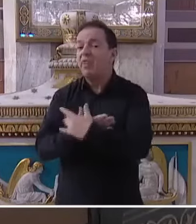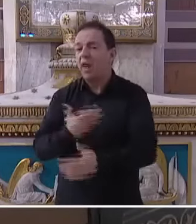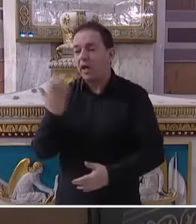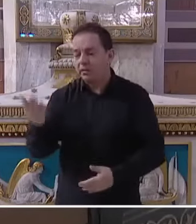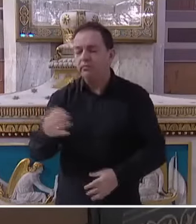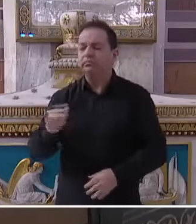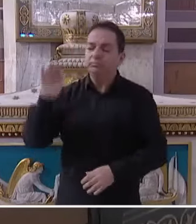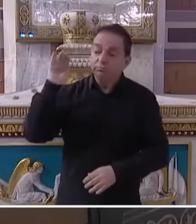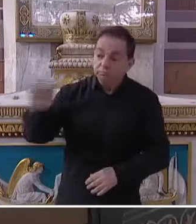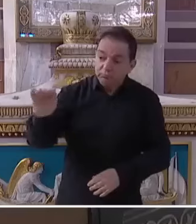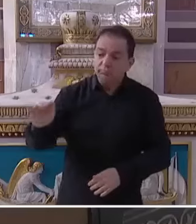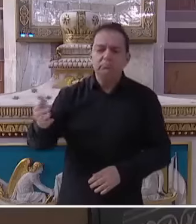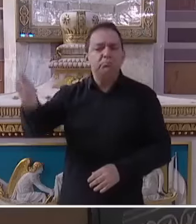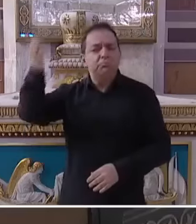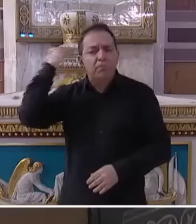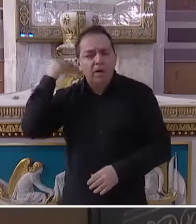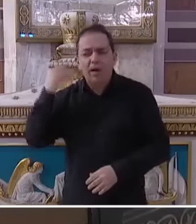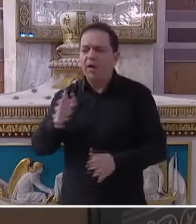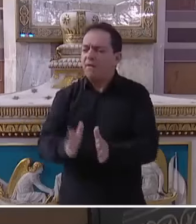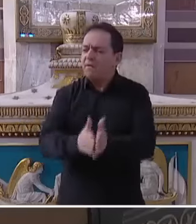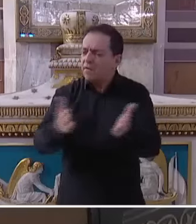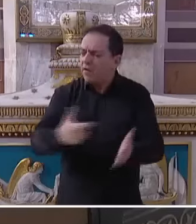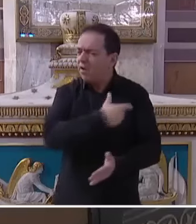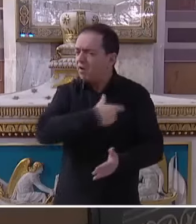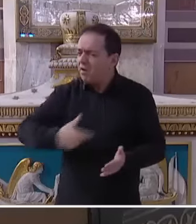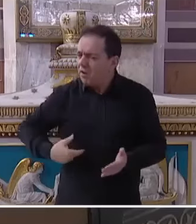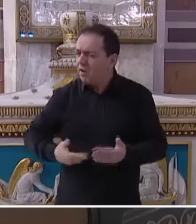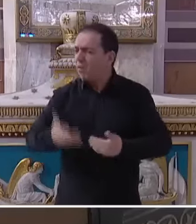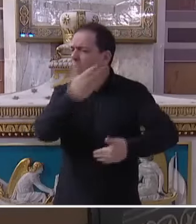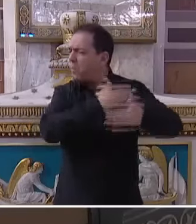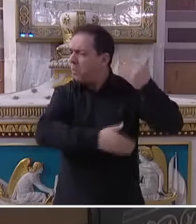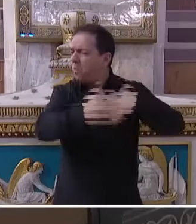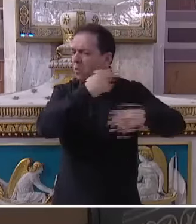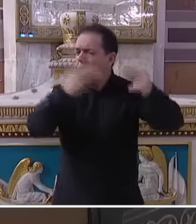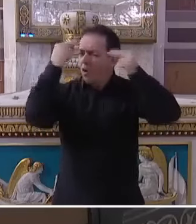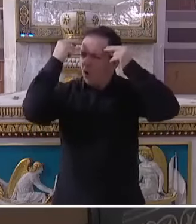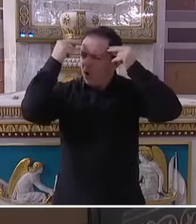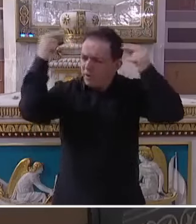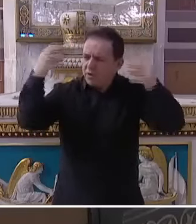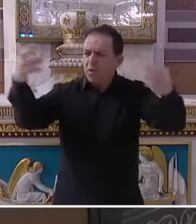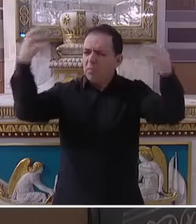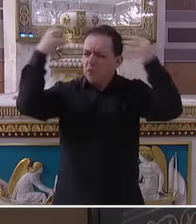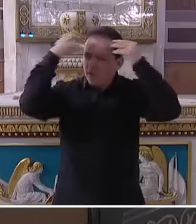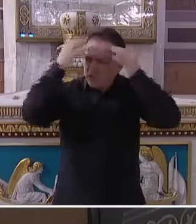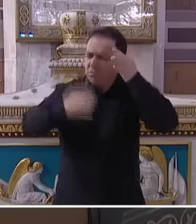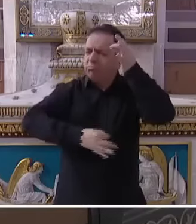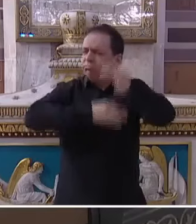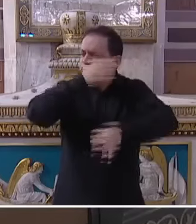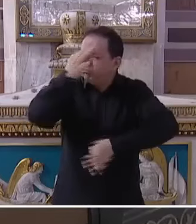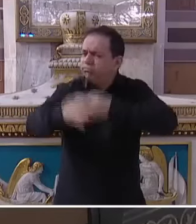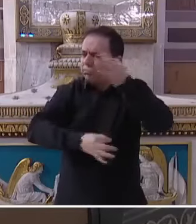αυτόν, «Ον έγραψε Μωυσής εν τον νόμο και οι προφήτε